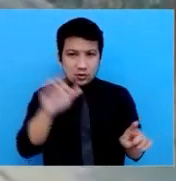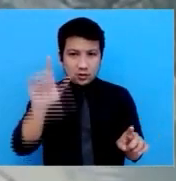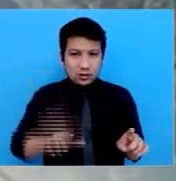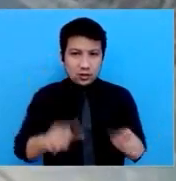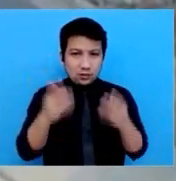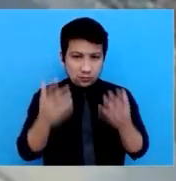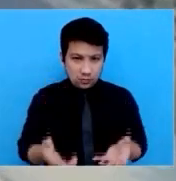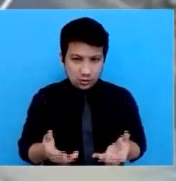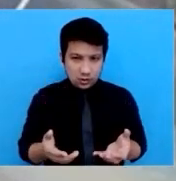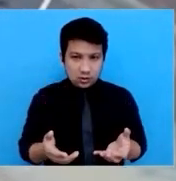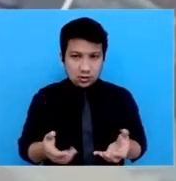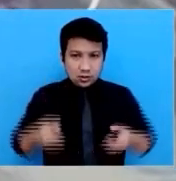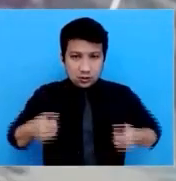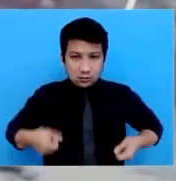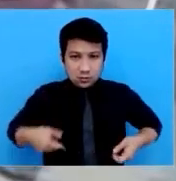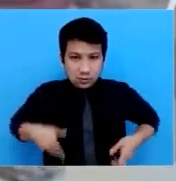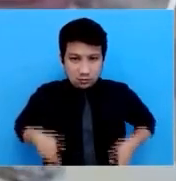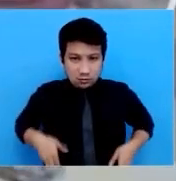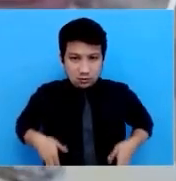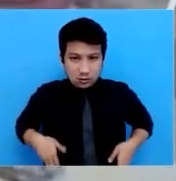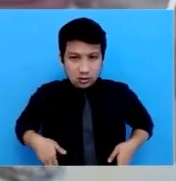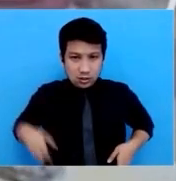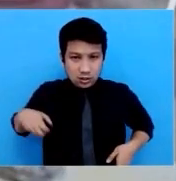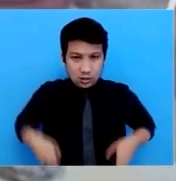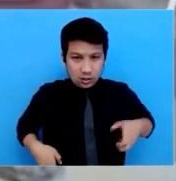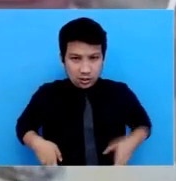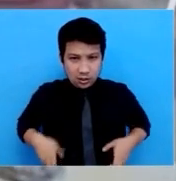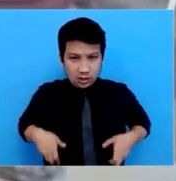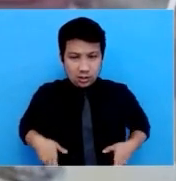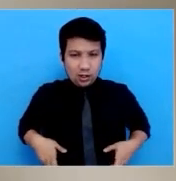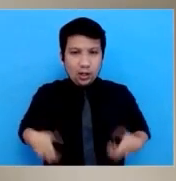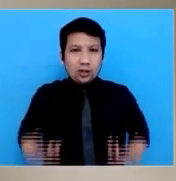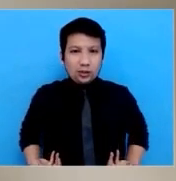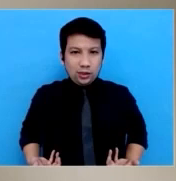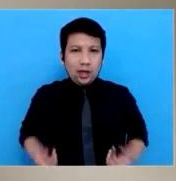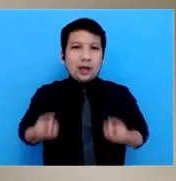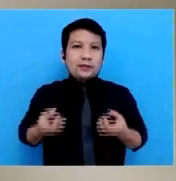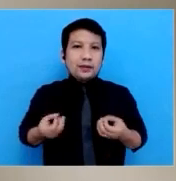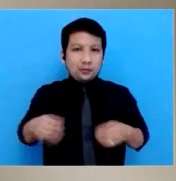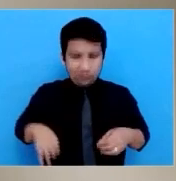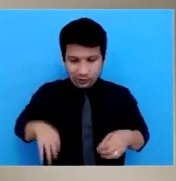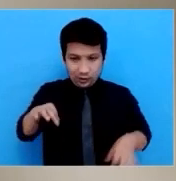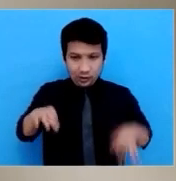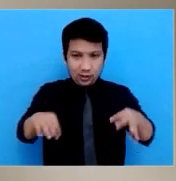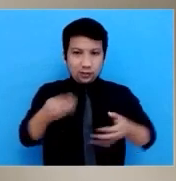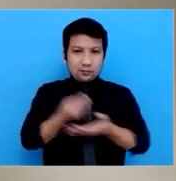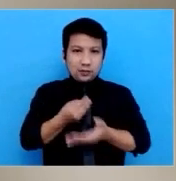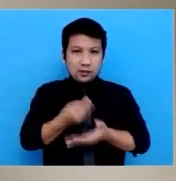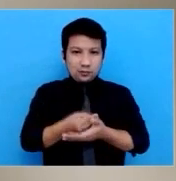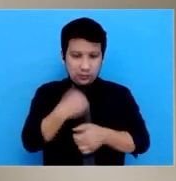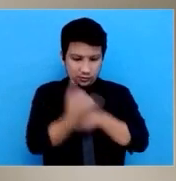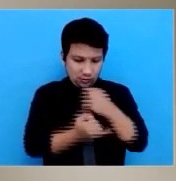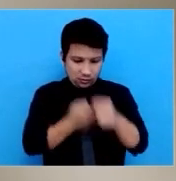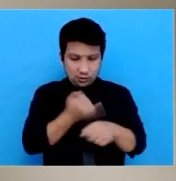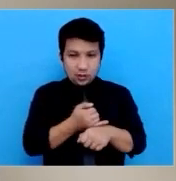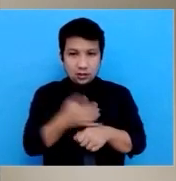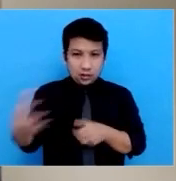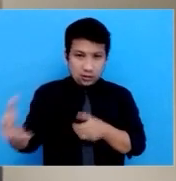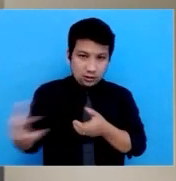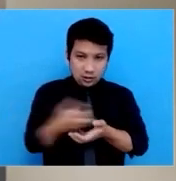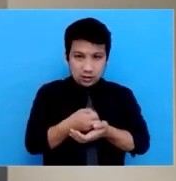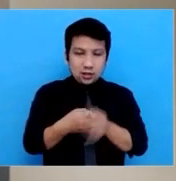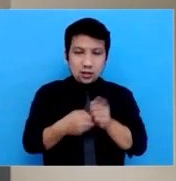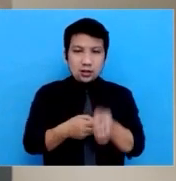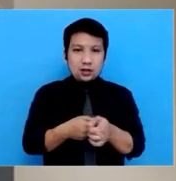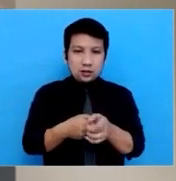ang magkabilang bulsa ni Fernandez. Ang laman pala ng kanyang bulsa ay mga pera at alahas na sinimot niya mula sa